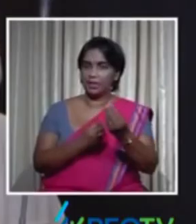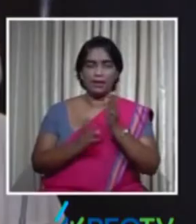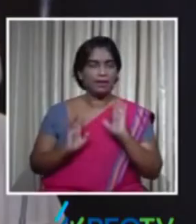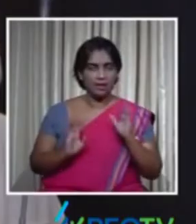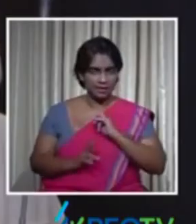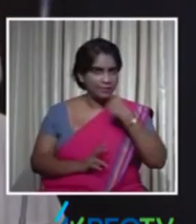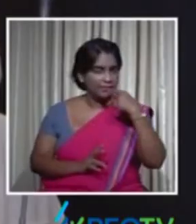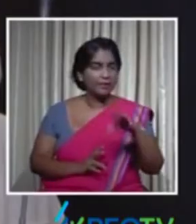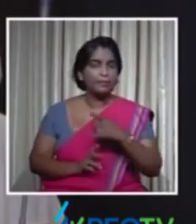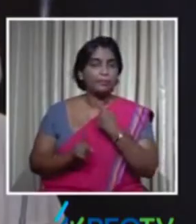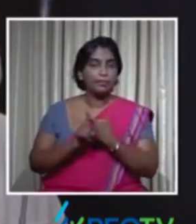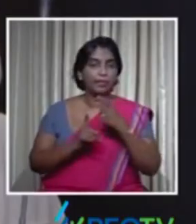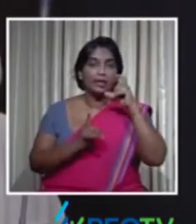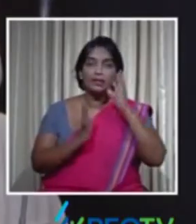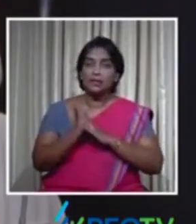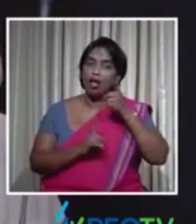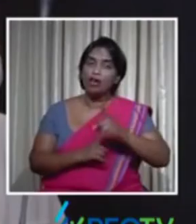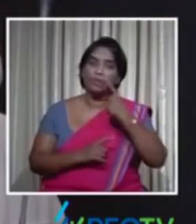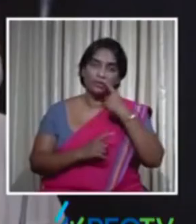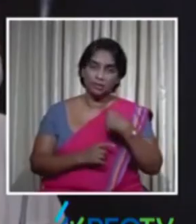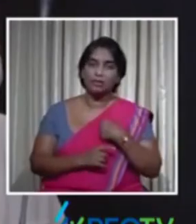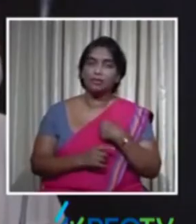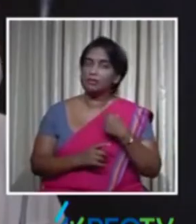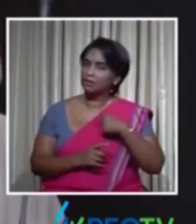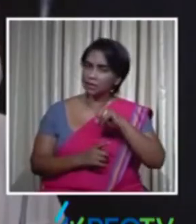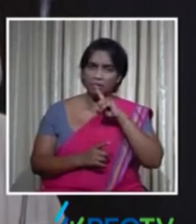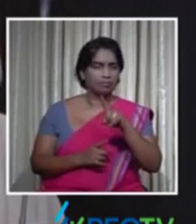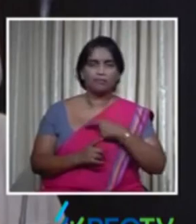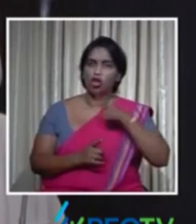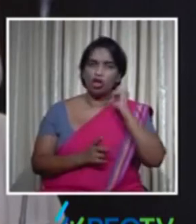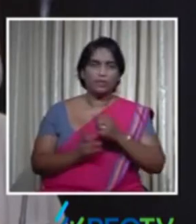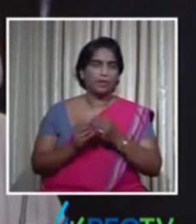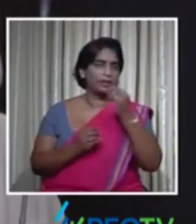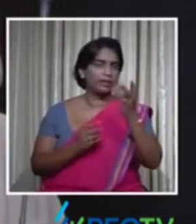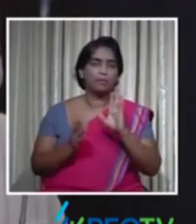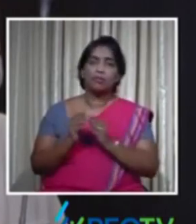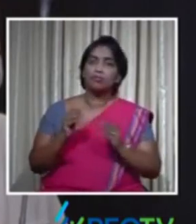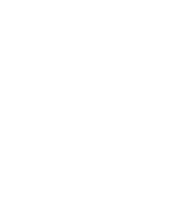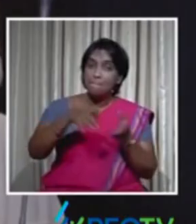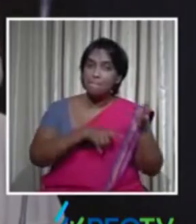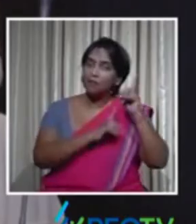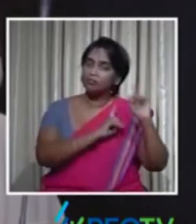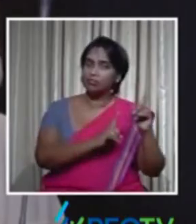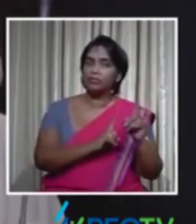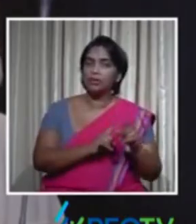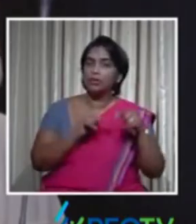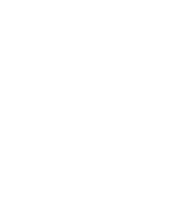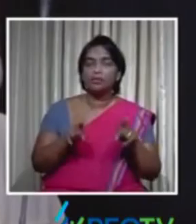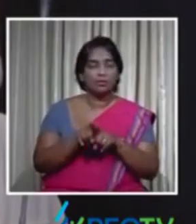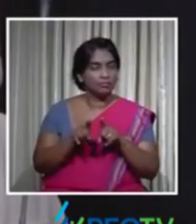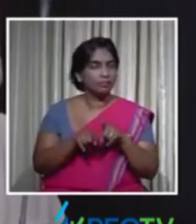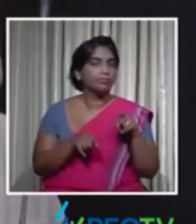කියන එක ඊළඟට කින්නියා නගර සභාව අපෙන් අවසරයක් ඉල්ලනවා අපි පෑදිලෙම කියනවා අවසර ලබා දෙන්න බෑ විකල්ප මාර්ගය පාවිච්චි කරන්න කියලා හැබැයි මේම තියෙද්දි